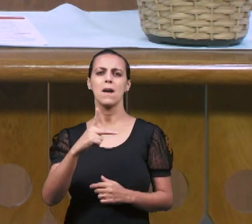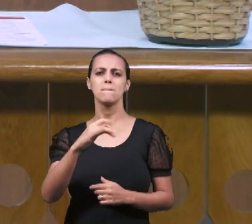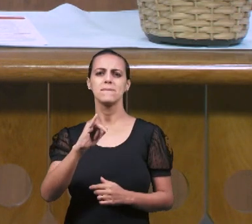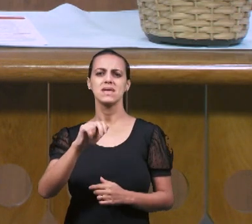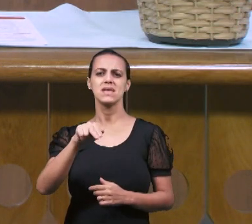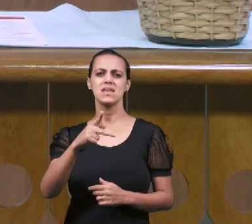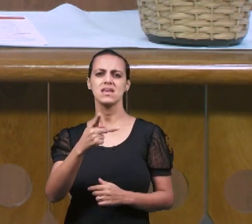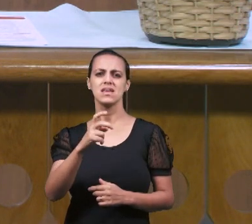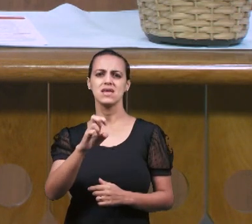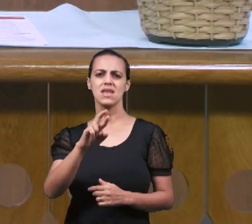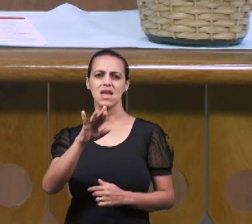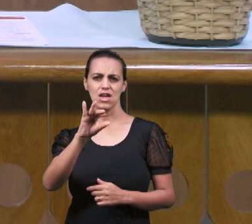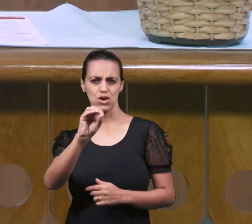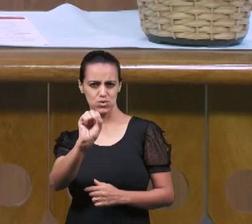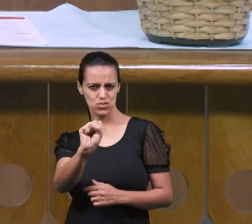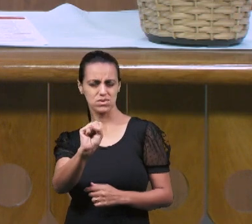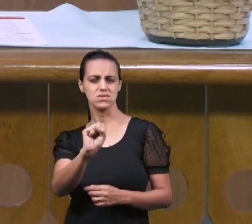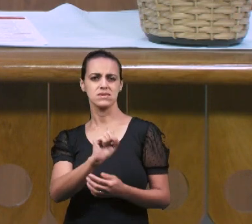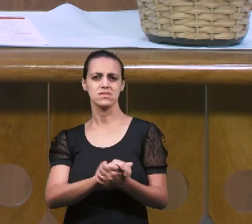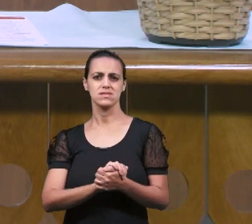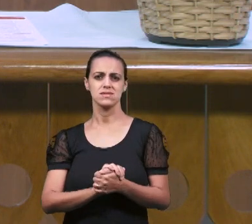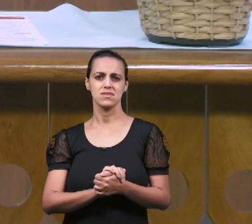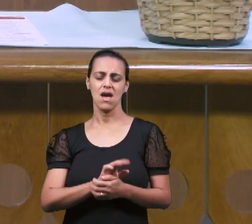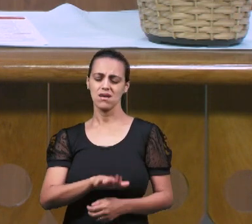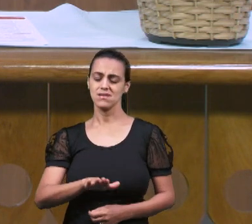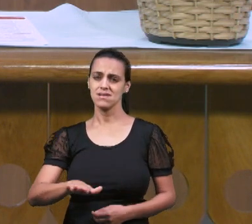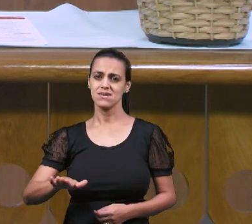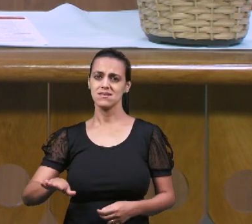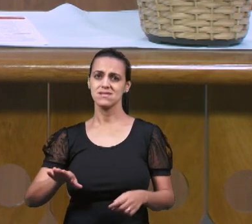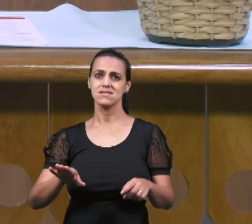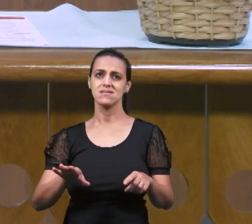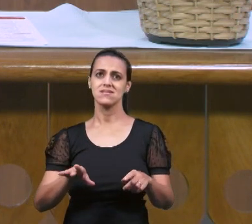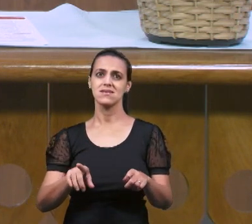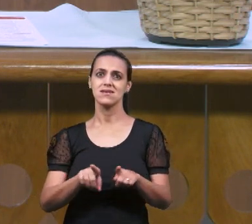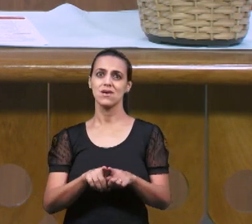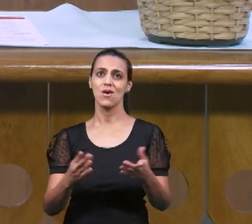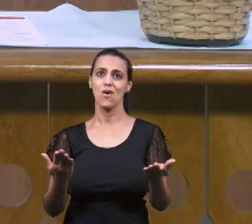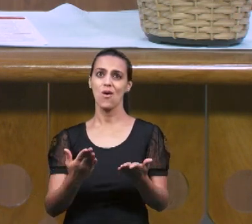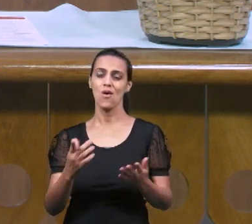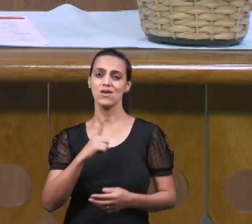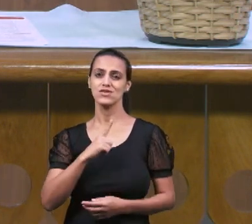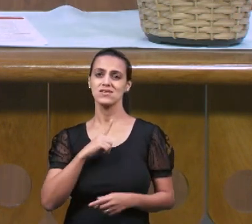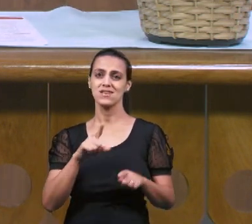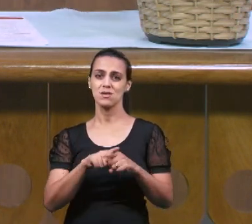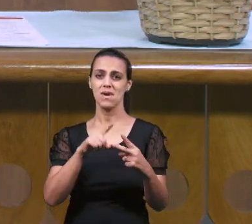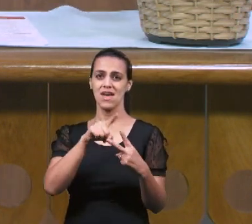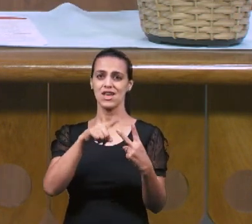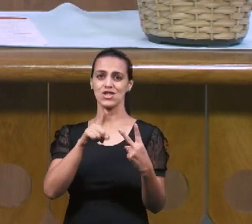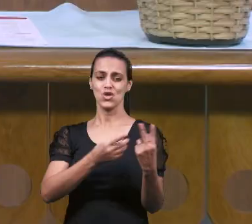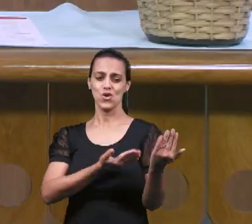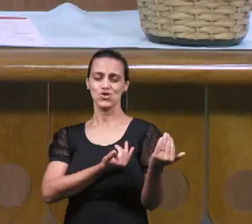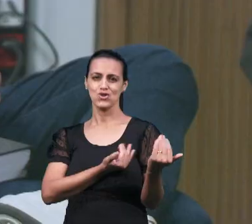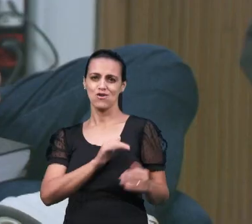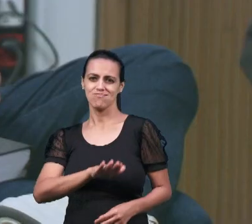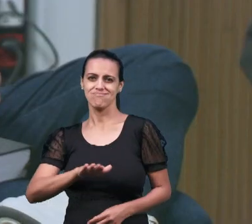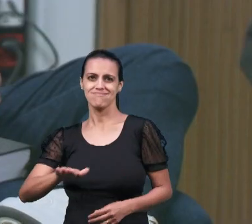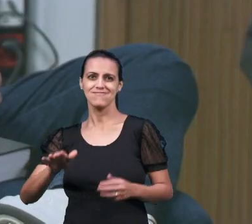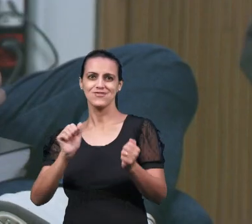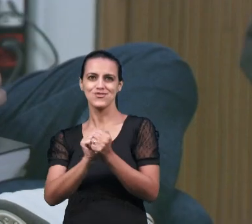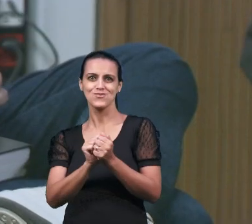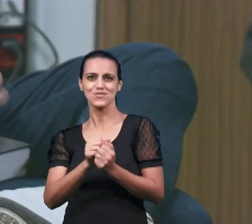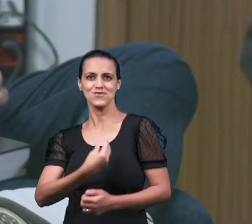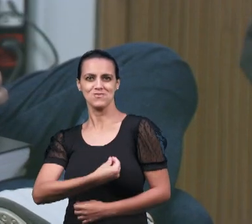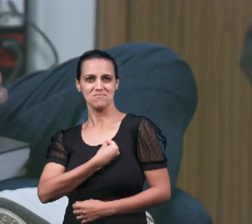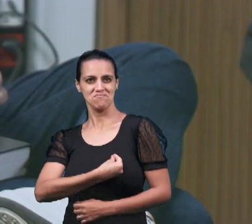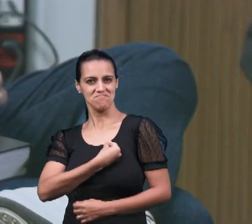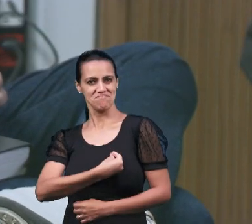aussi deux jeunes qui participent ici avec nous. S'ils veulent donner un témoignage, si le